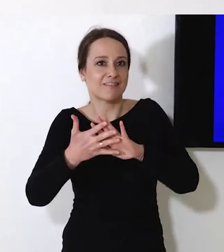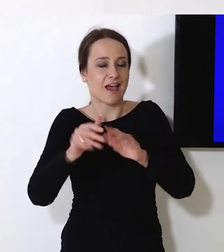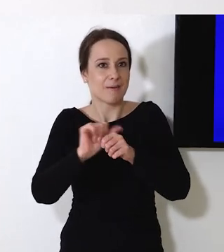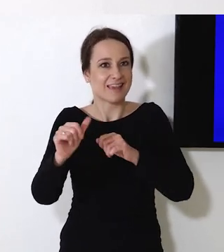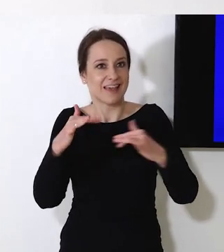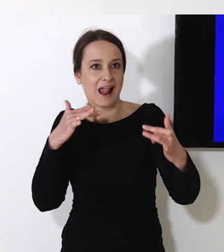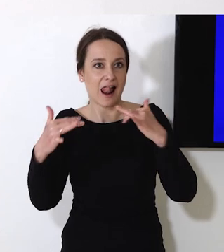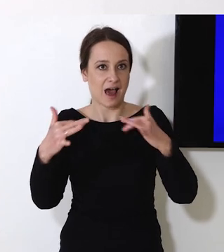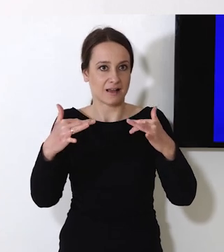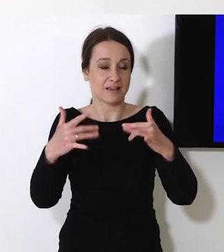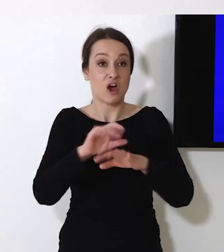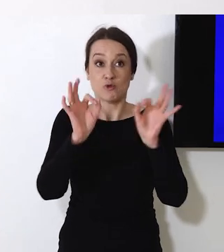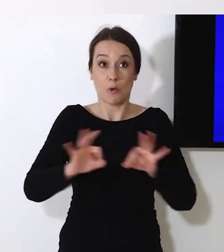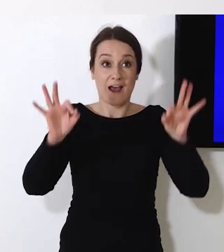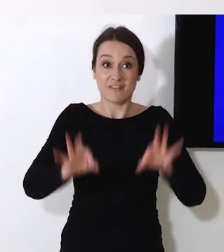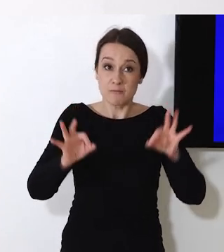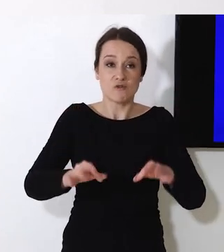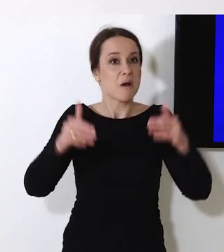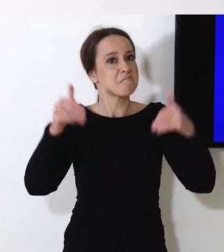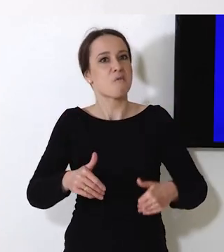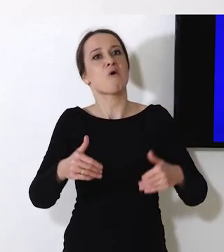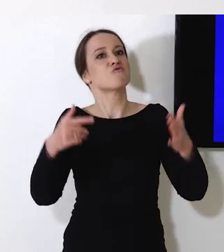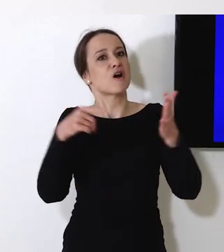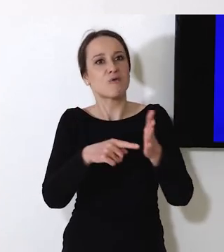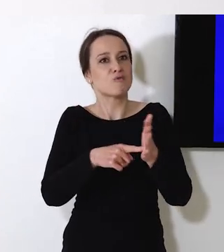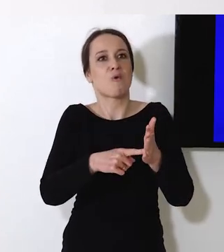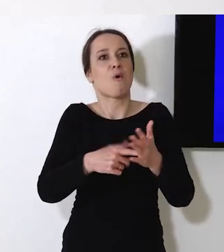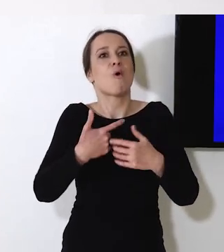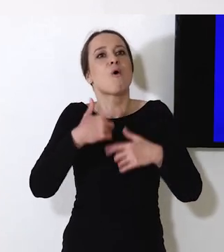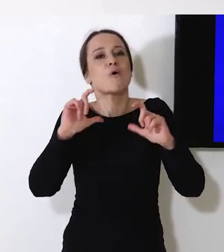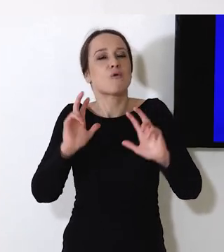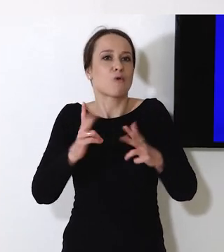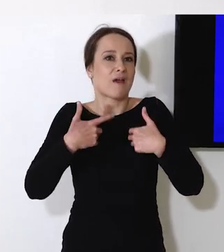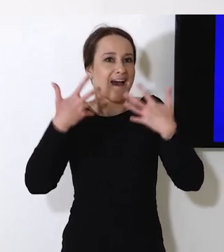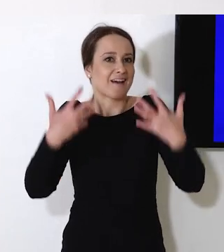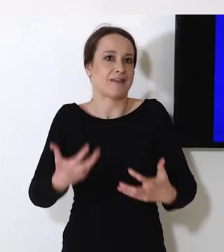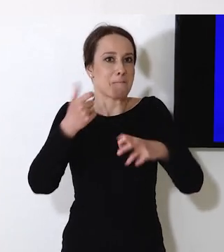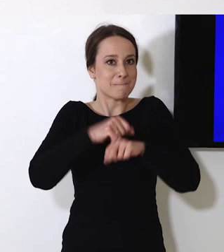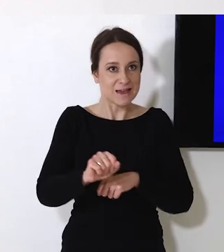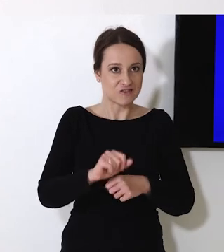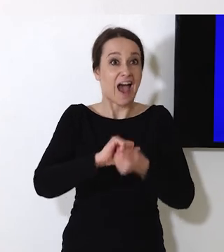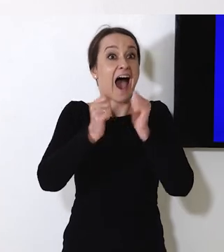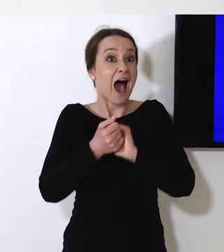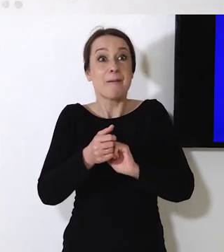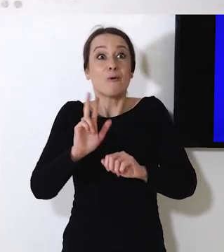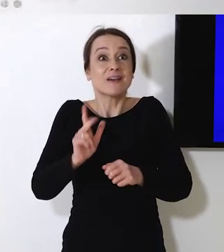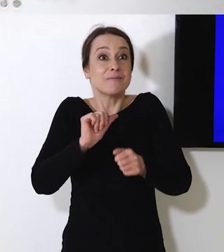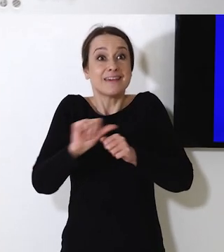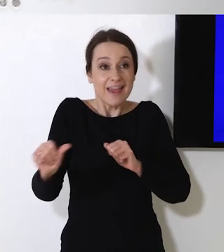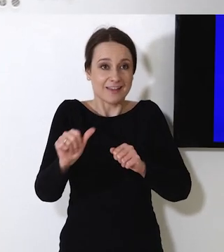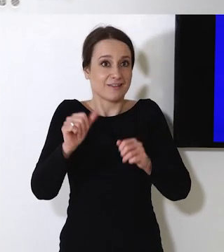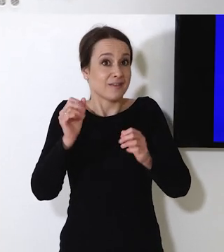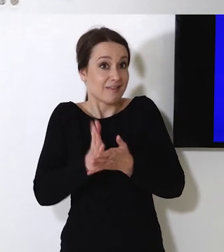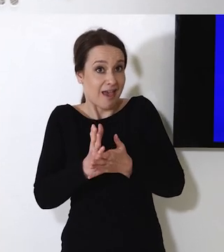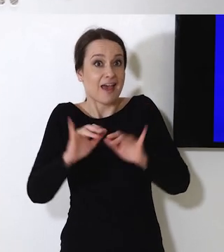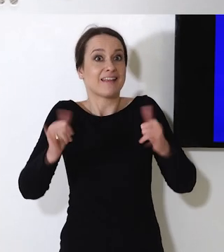można by powiedzieć że sztuce współczesnej można być tym kim chciałbyś się być lub tym kim się jest w powiązaniu